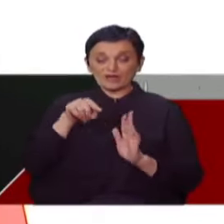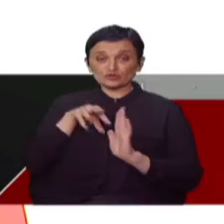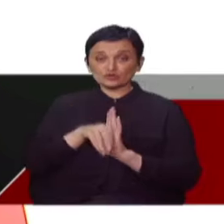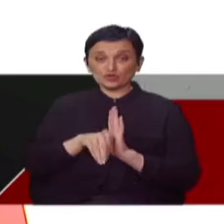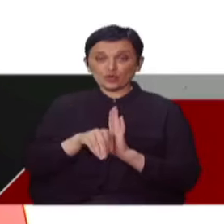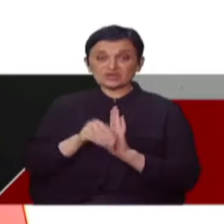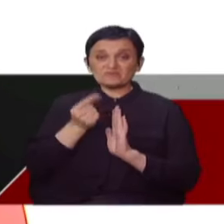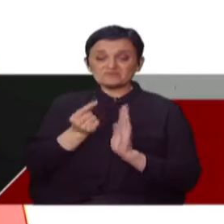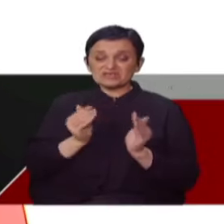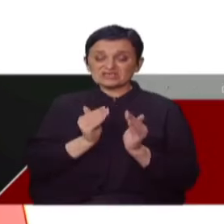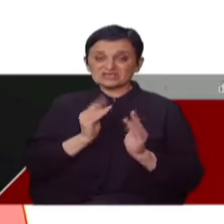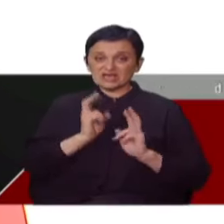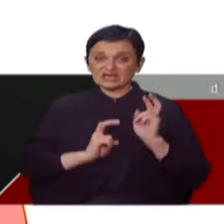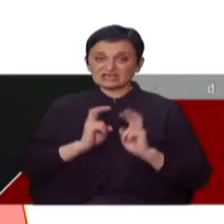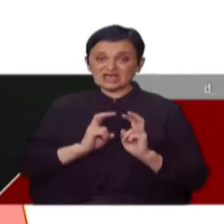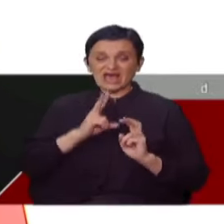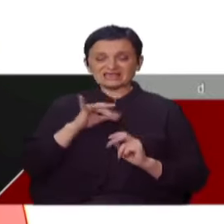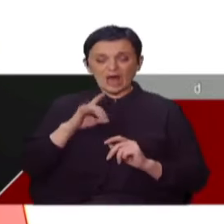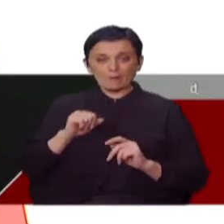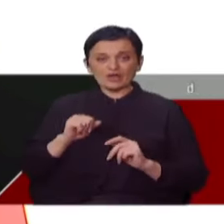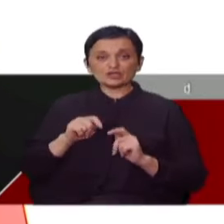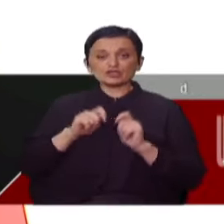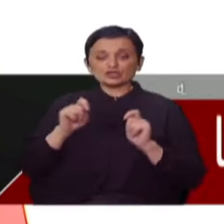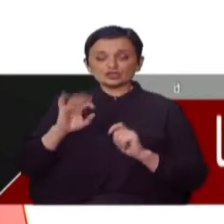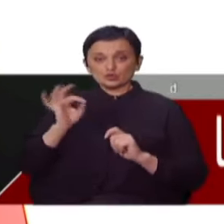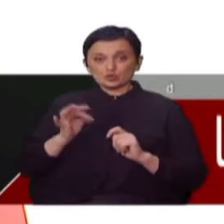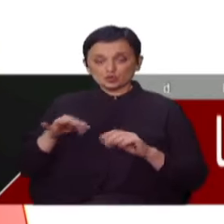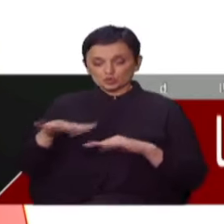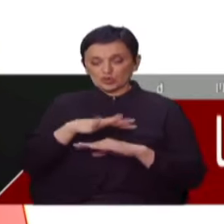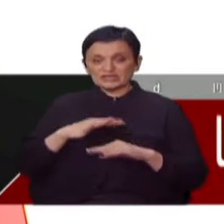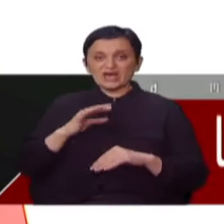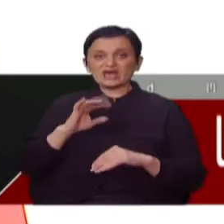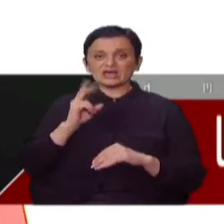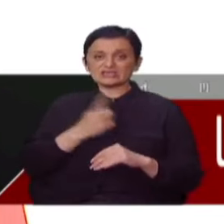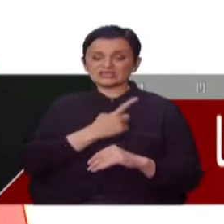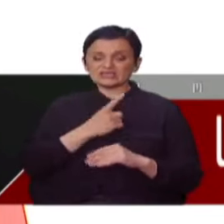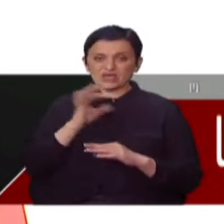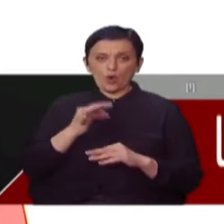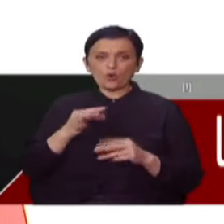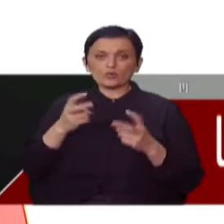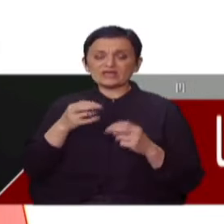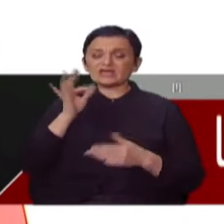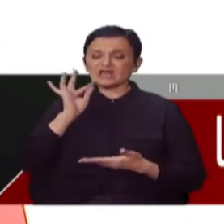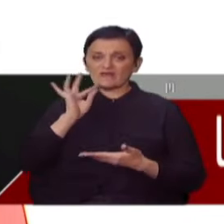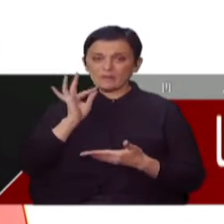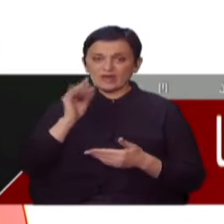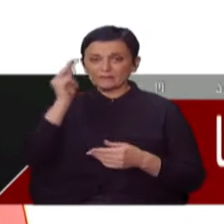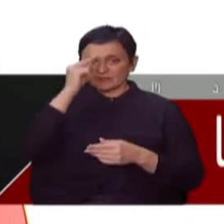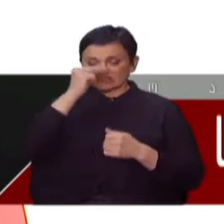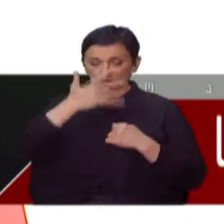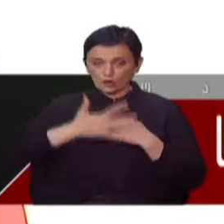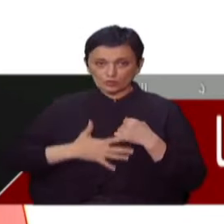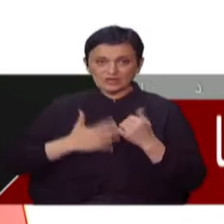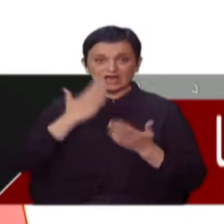შორის მცირე ზომის საწარმოების, ლაბების, შემოქმედებითი სტუდიების, სახელოსნოების, ჰოსტელების, კაფებარების, სასწავლო